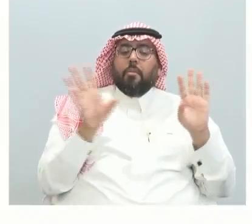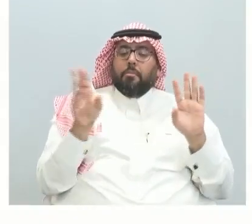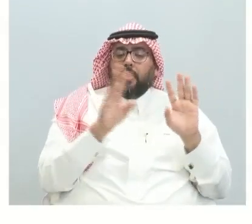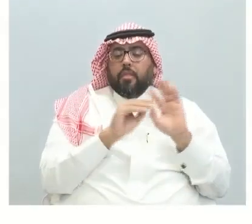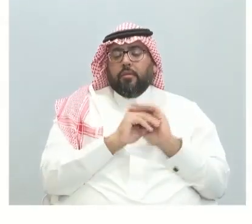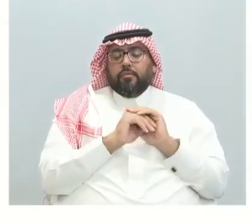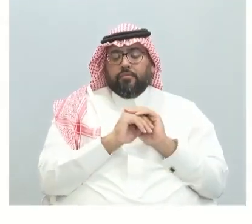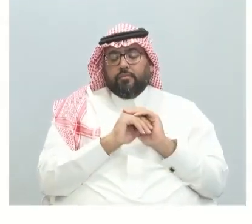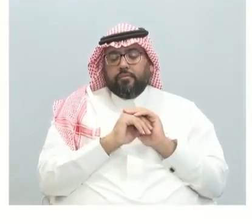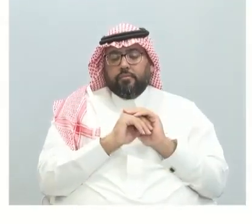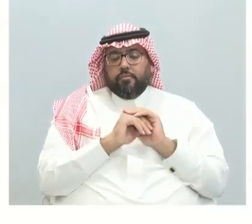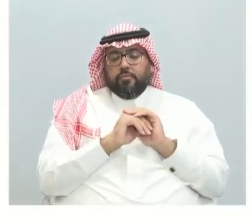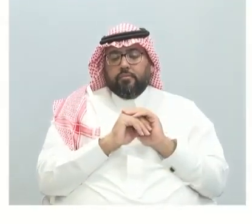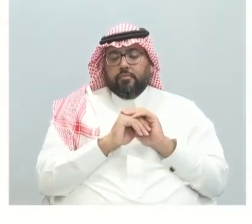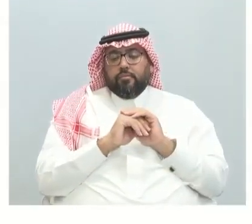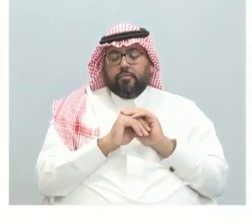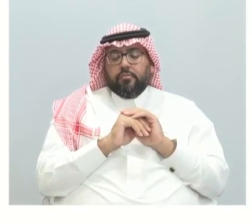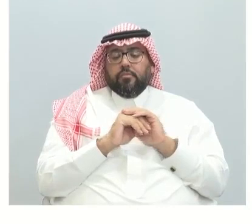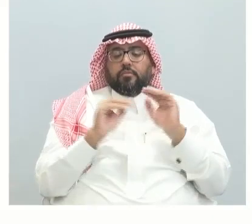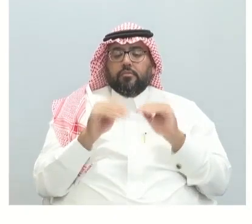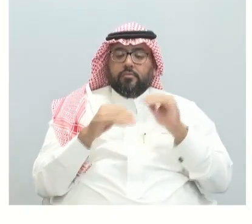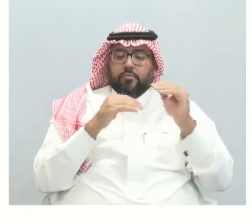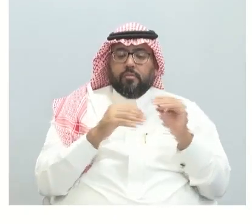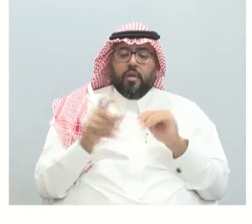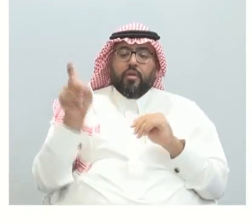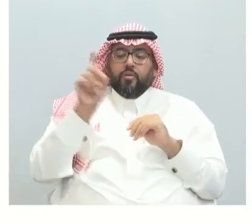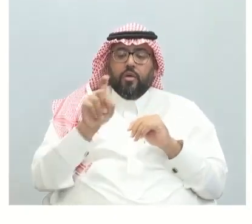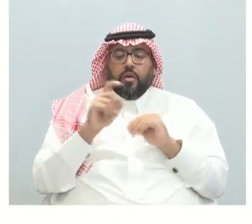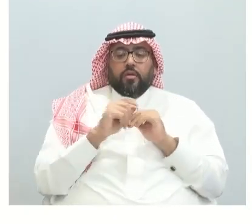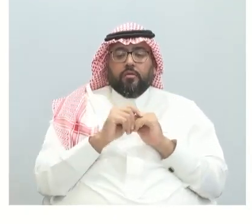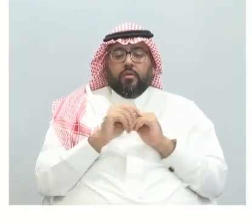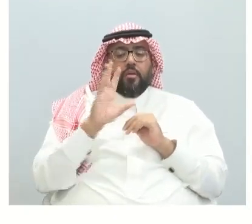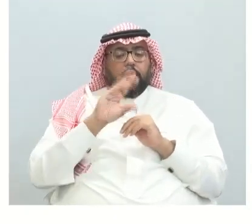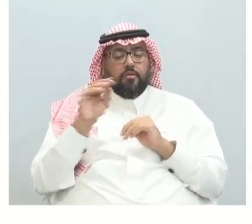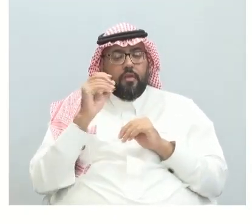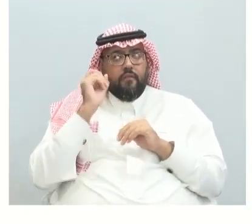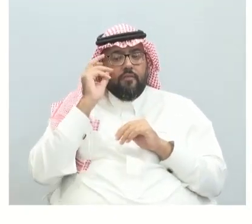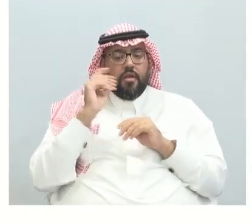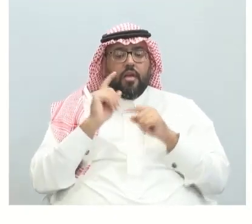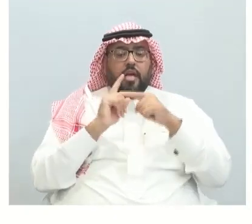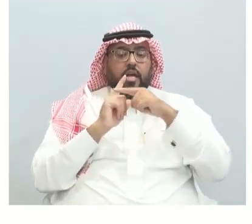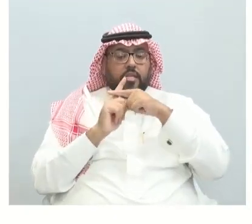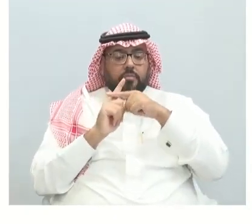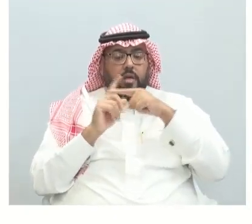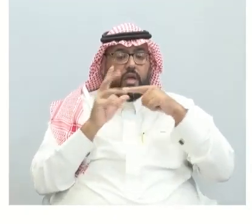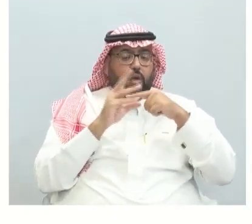هو اربعه واضح يا ابطال ننتقل الى السؤال الاخر ايضا بنفس الفكره اجمل